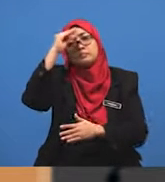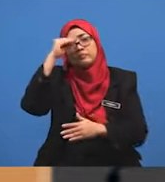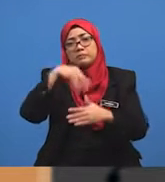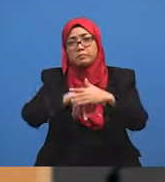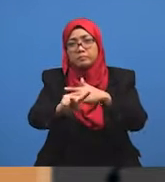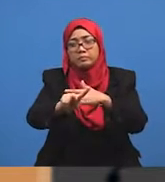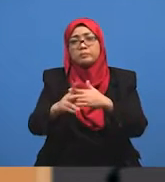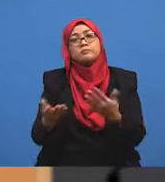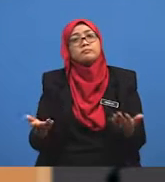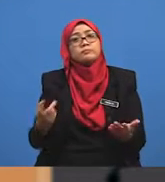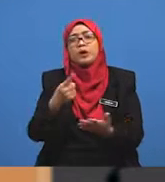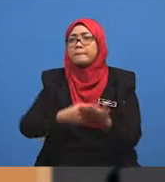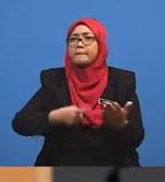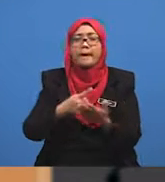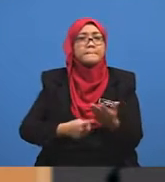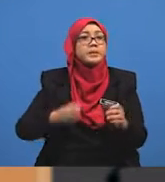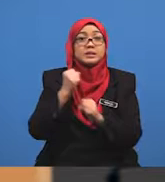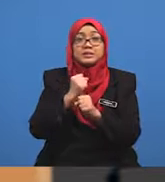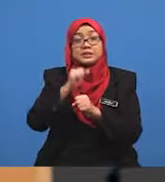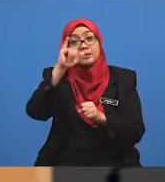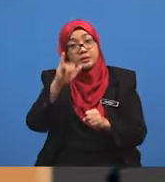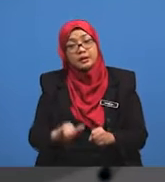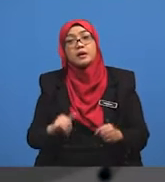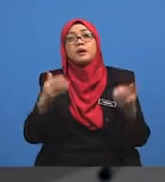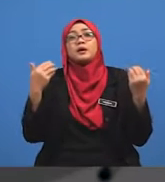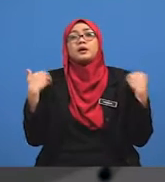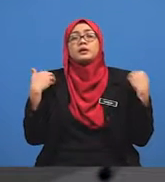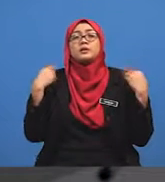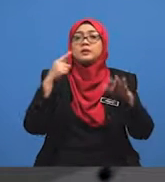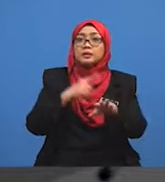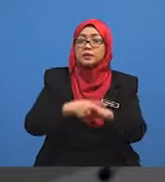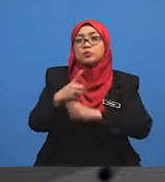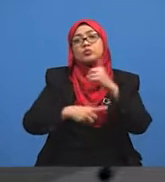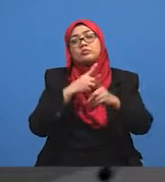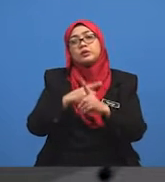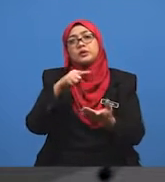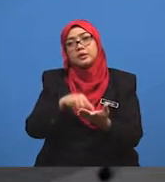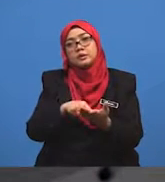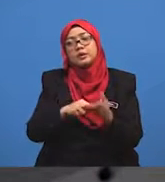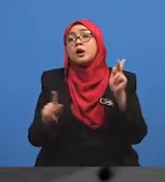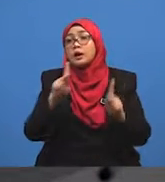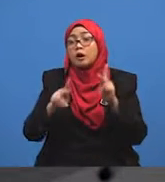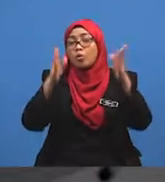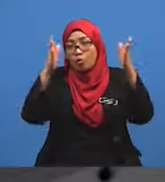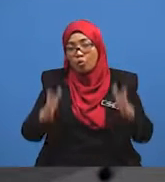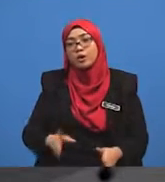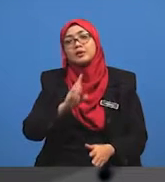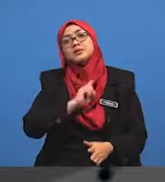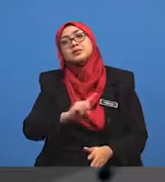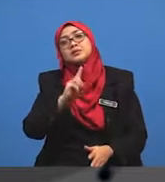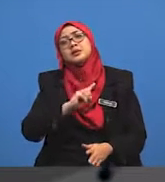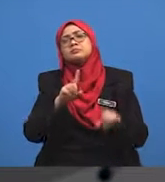Pekerjaan yang biasa berkaitan dengan perkara-perkara duniawi. Malah, jika penjawatnya orang Islam tetapi dia